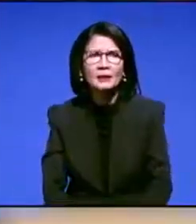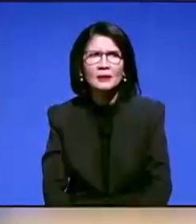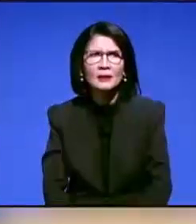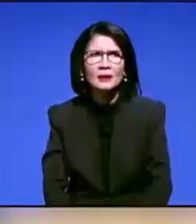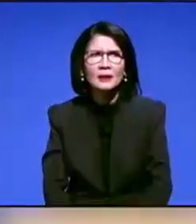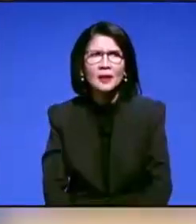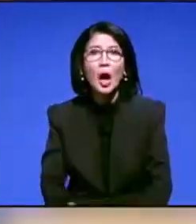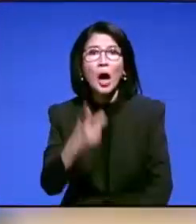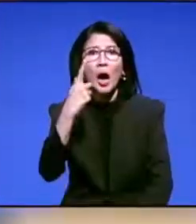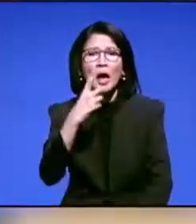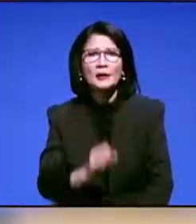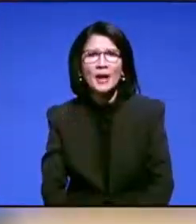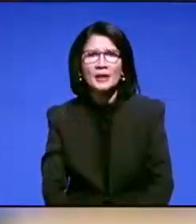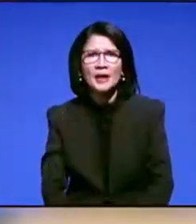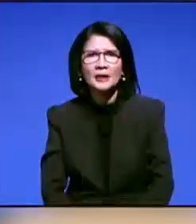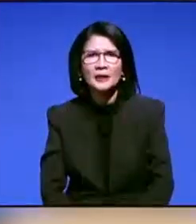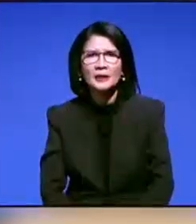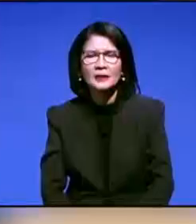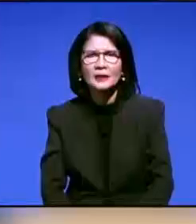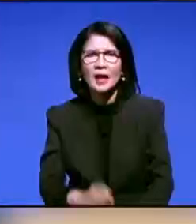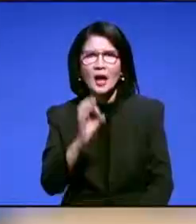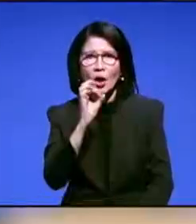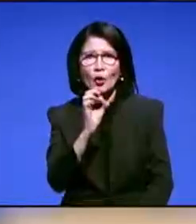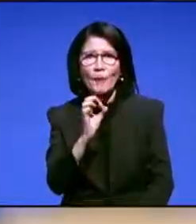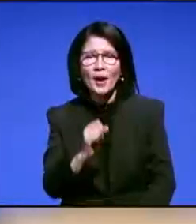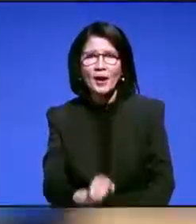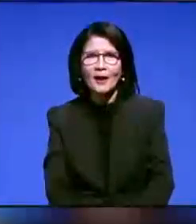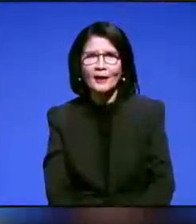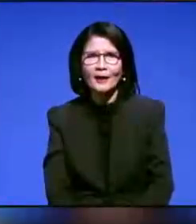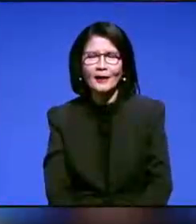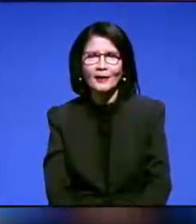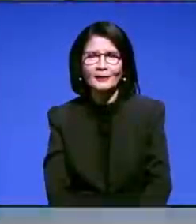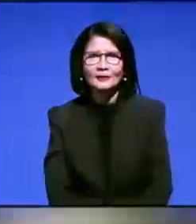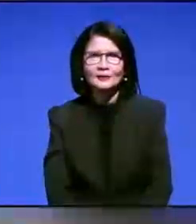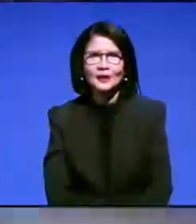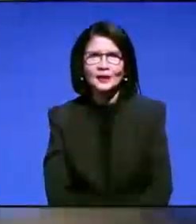di bagian anus. Tapi ditemukan sama?